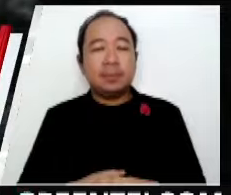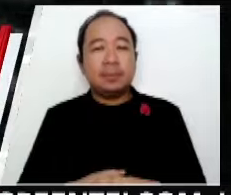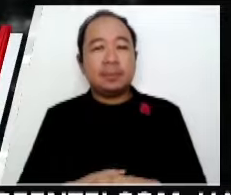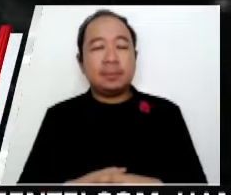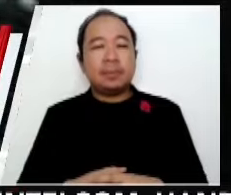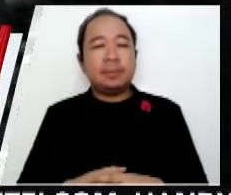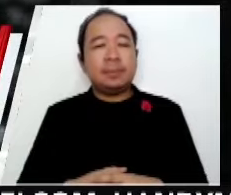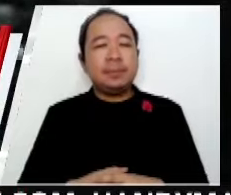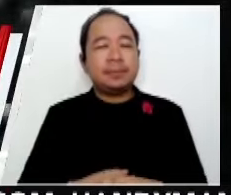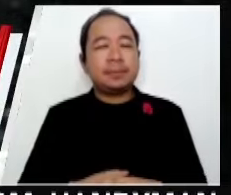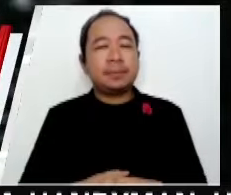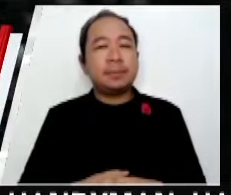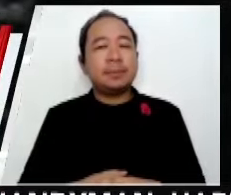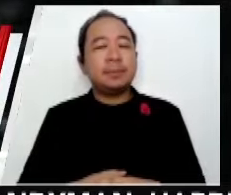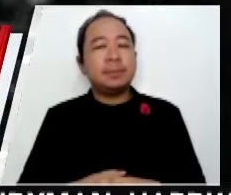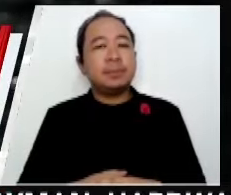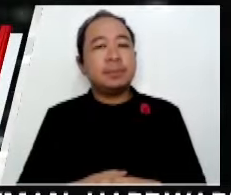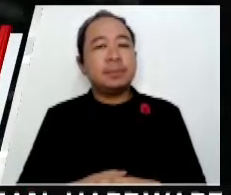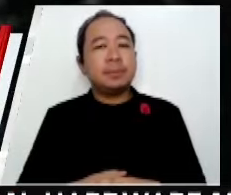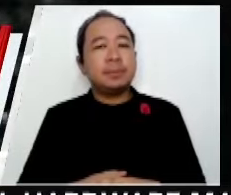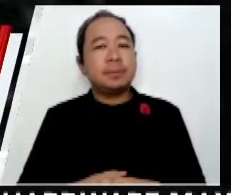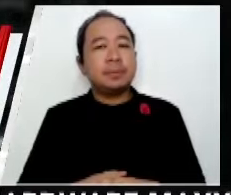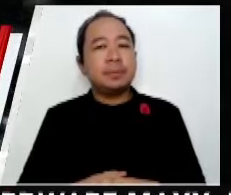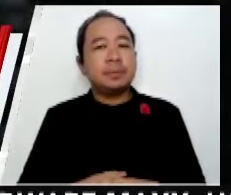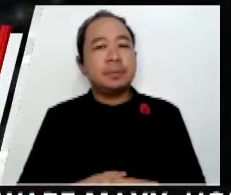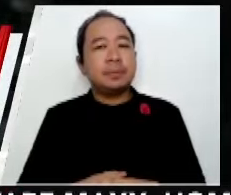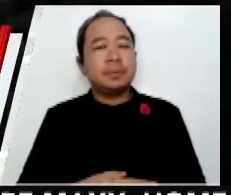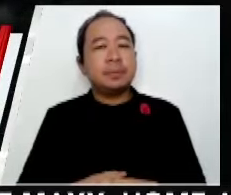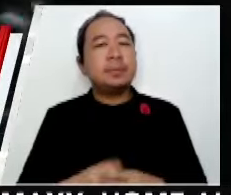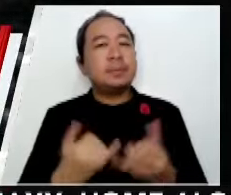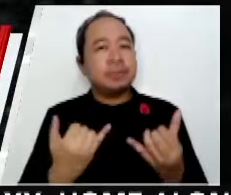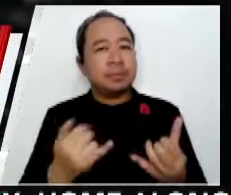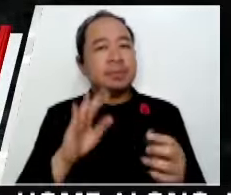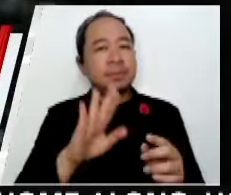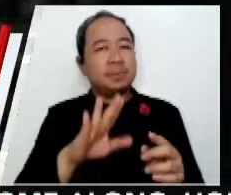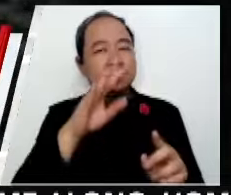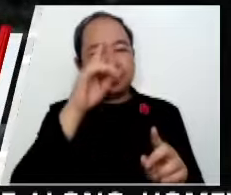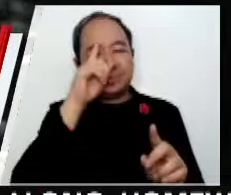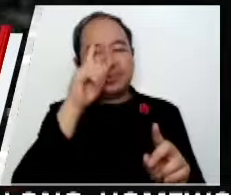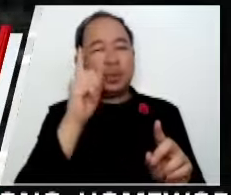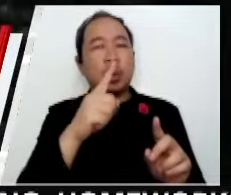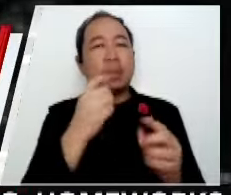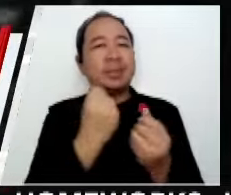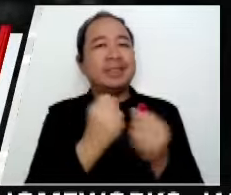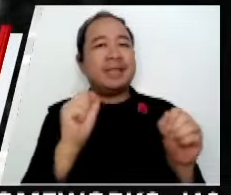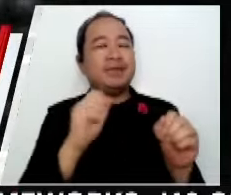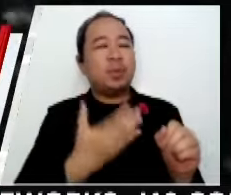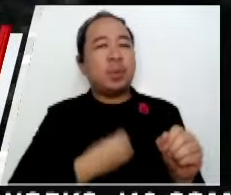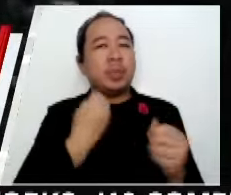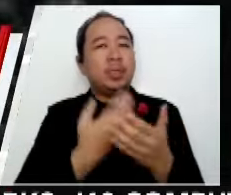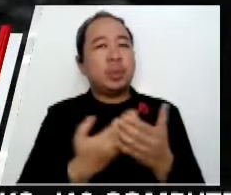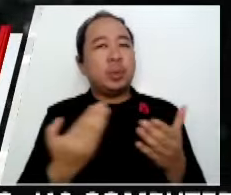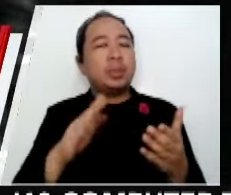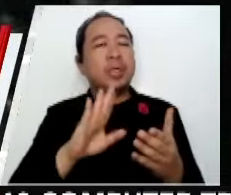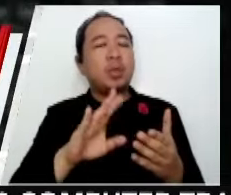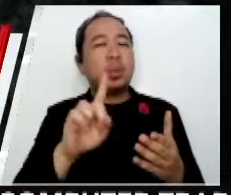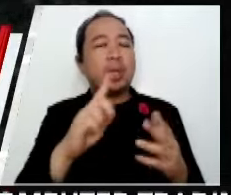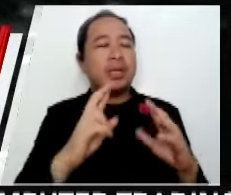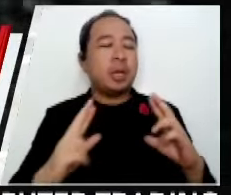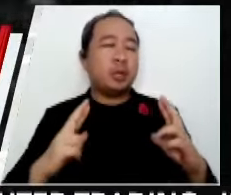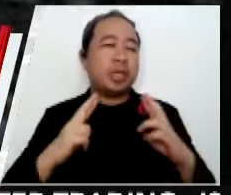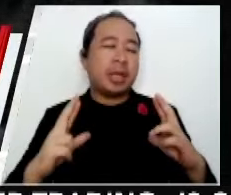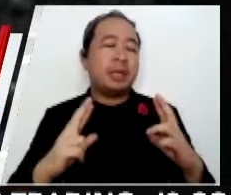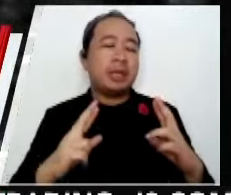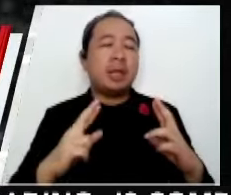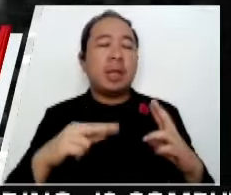Yes, Atom, tila ang pagsasalba ng kanilang gamit ang huling naging misyon ng isang retiradong kawal ng Philippine Air Force at sa gitna nga